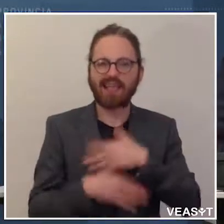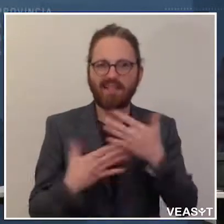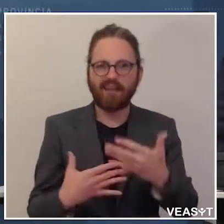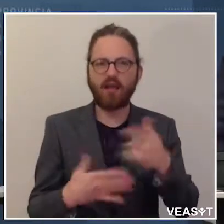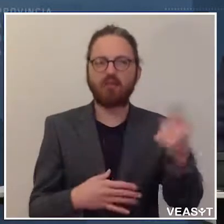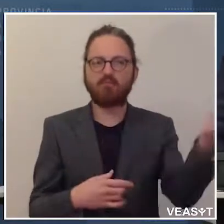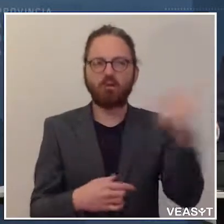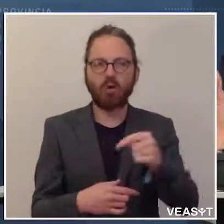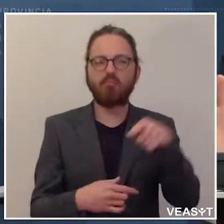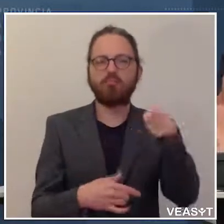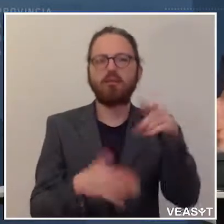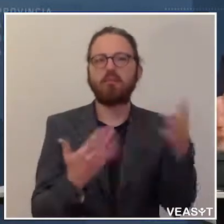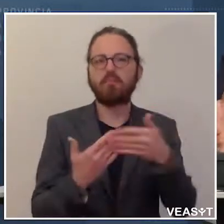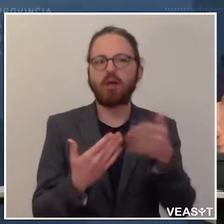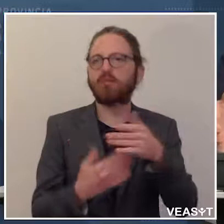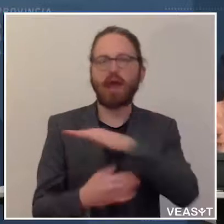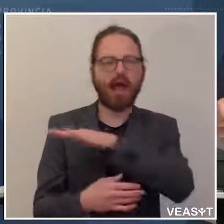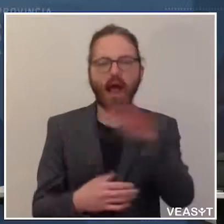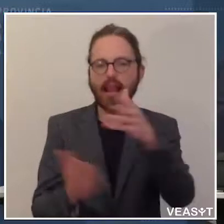perché test